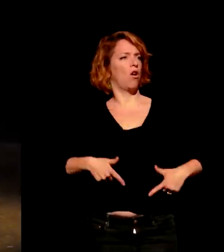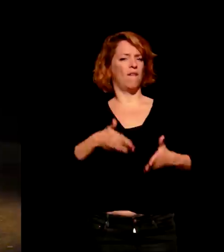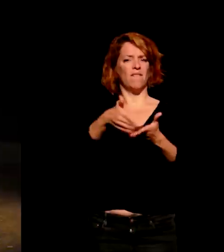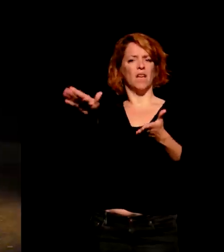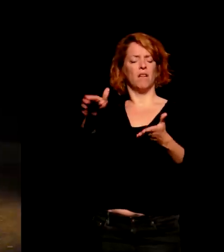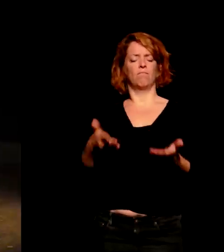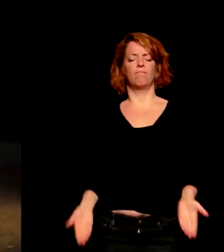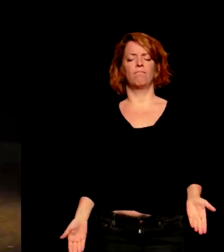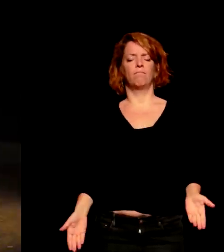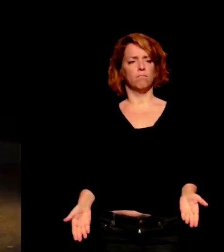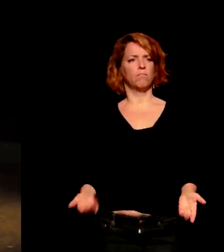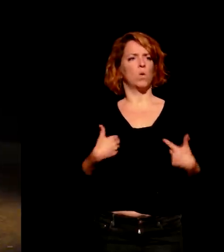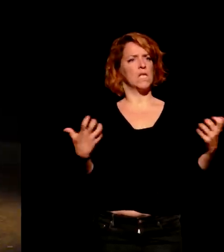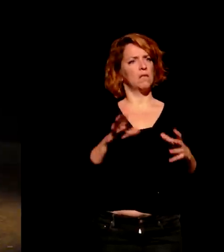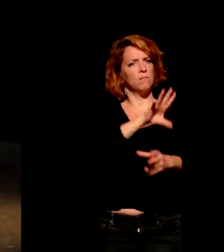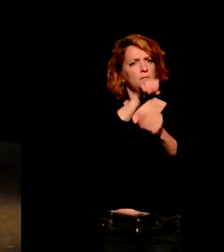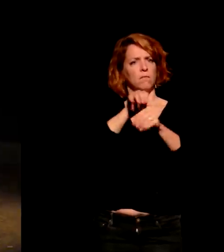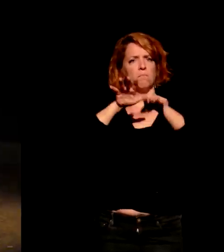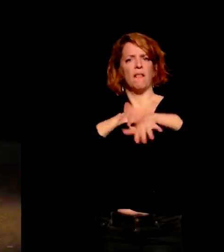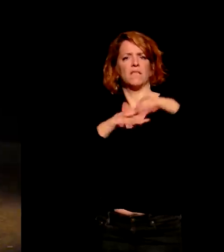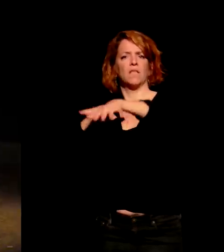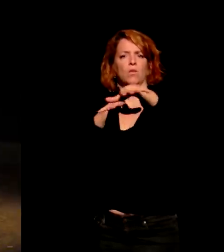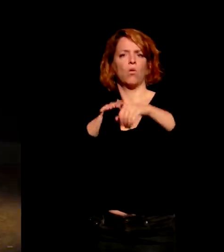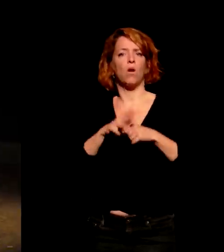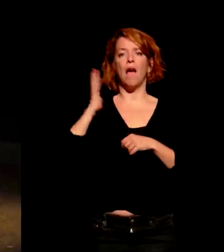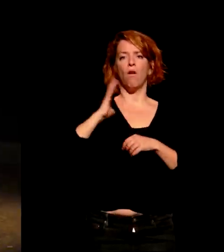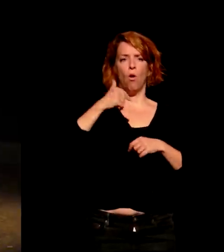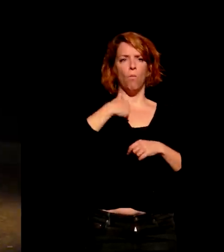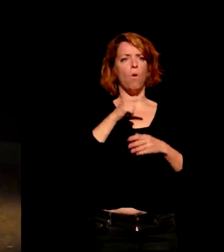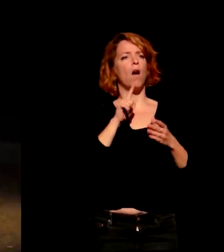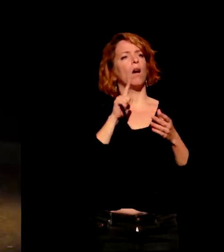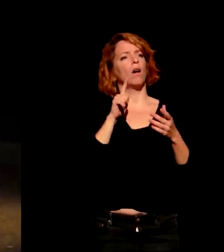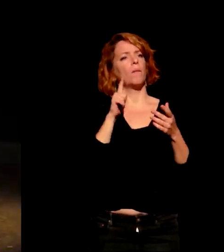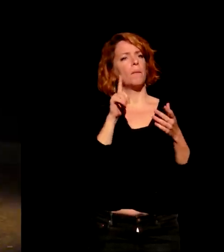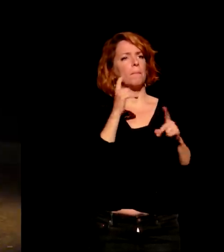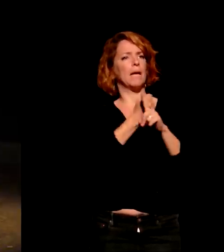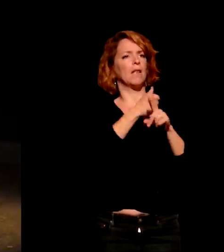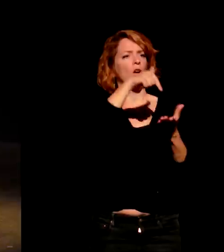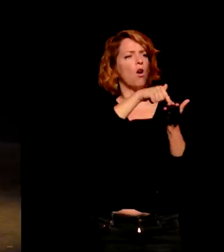Je voulais aller à cette manifestation. J'étais à l'époque militant à la Ligue communiste révolutionnaire,